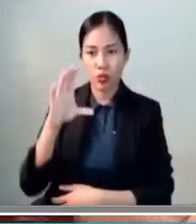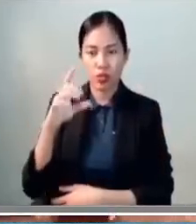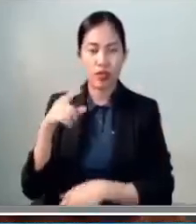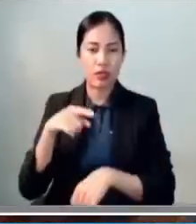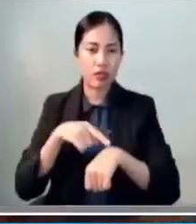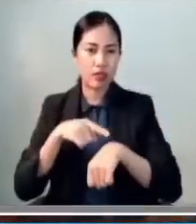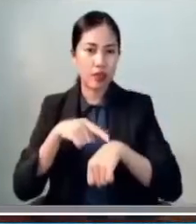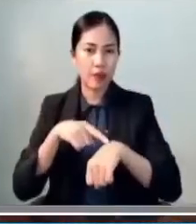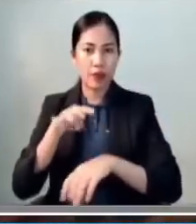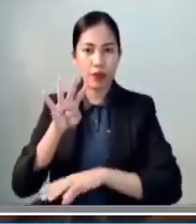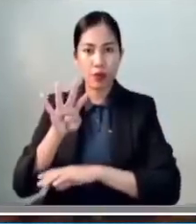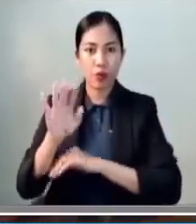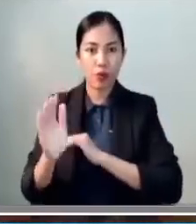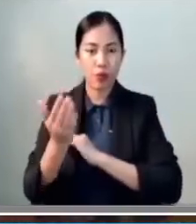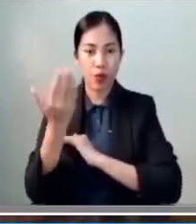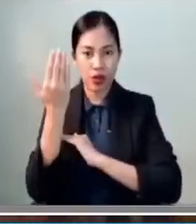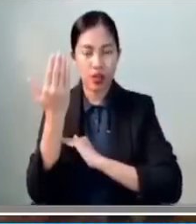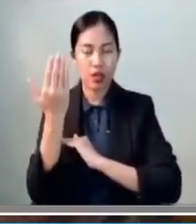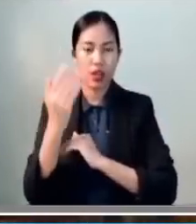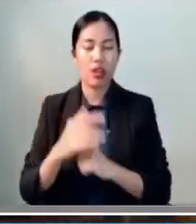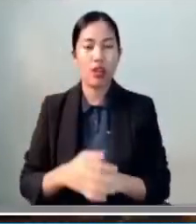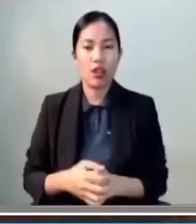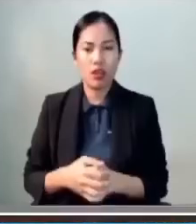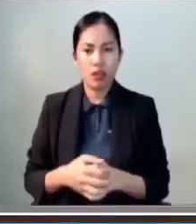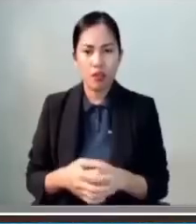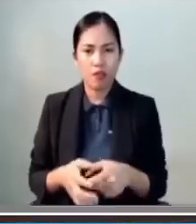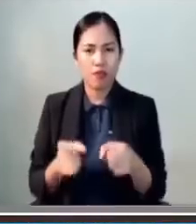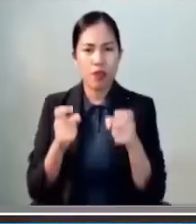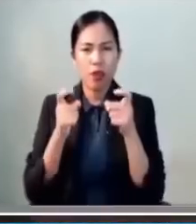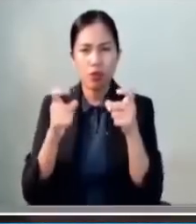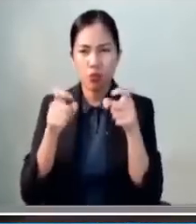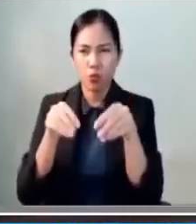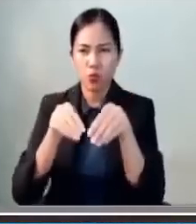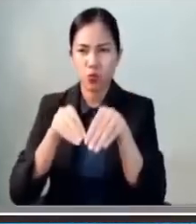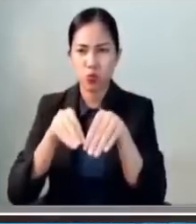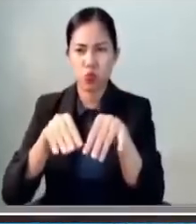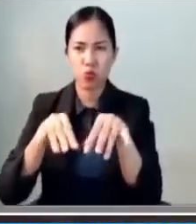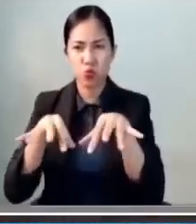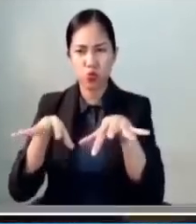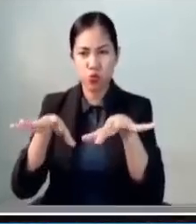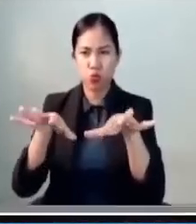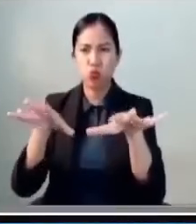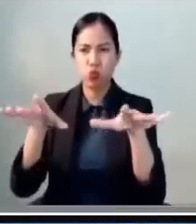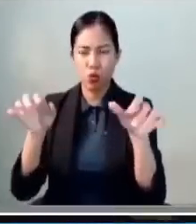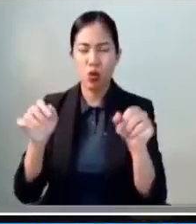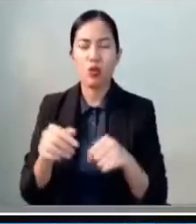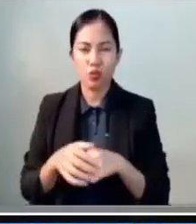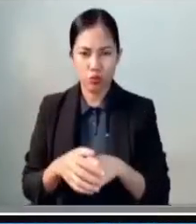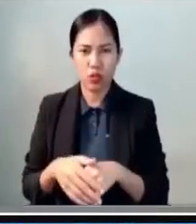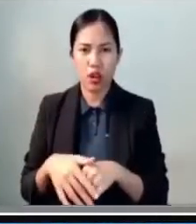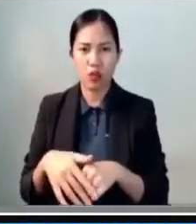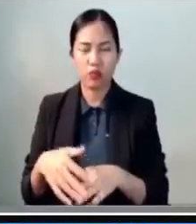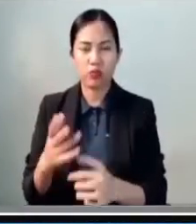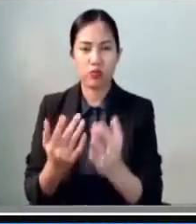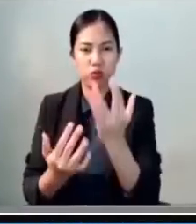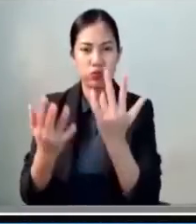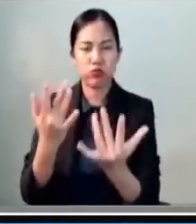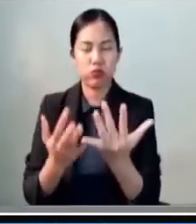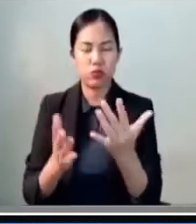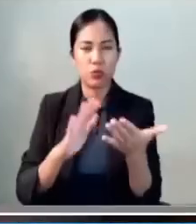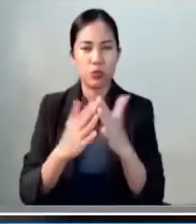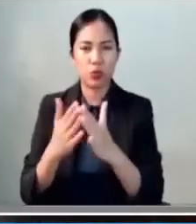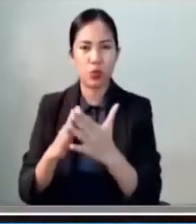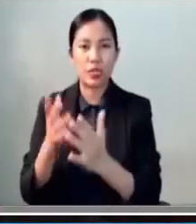umaga. Mabilis na kumalat ang apoy sa magkakadikit na bahay sa ilalim ng tulay. Kitang-kita ang paggapang na makapal na